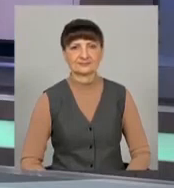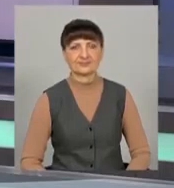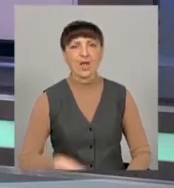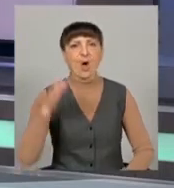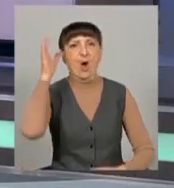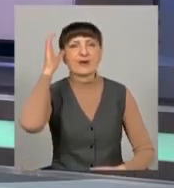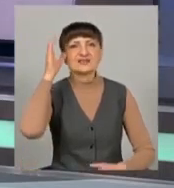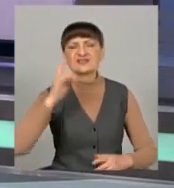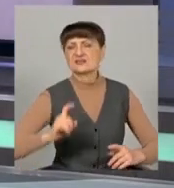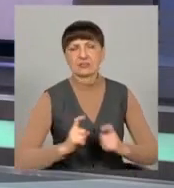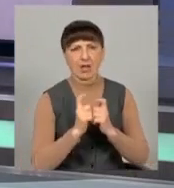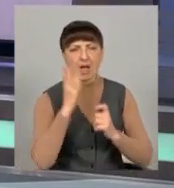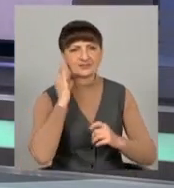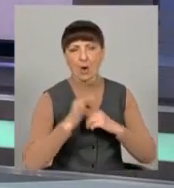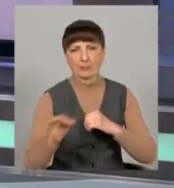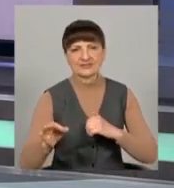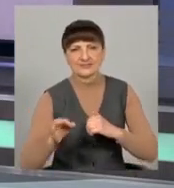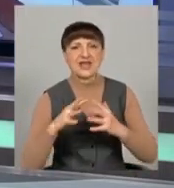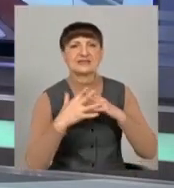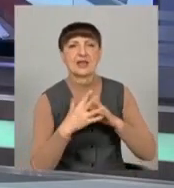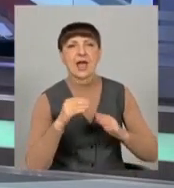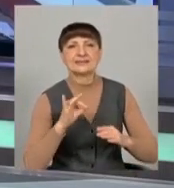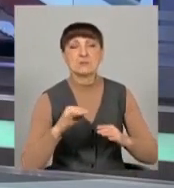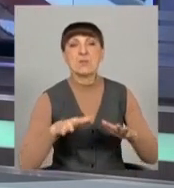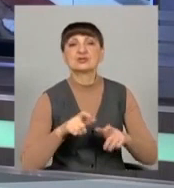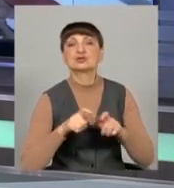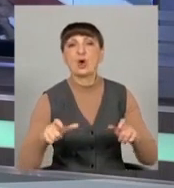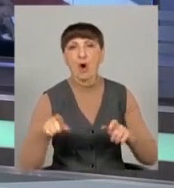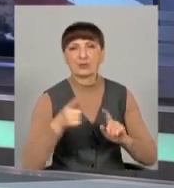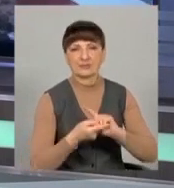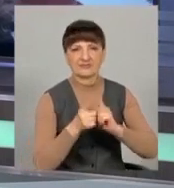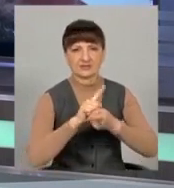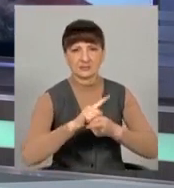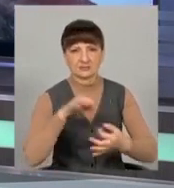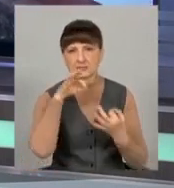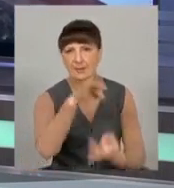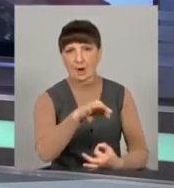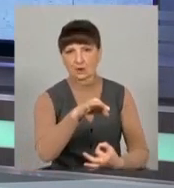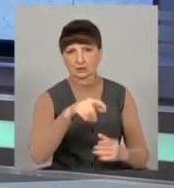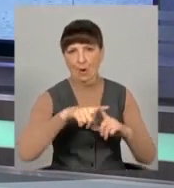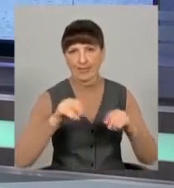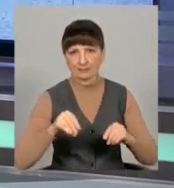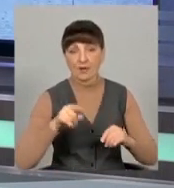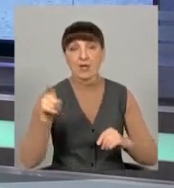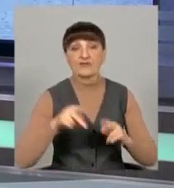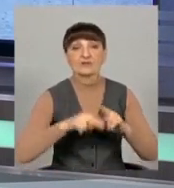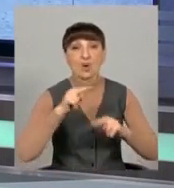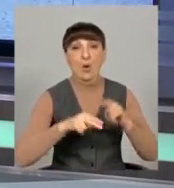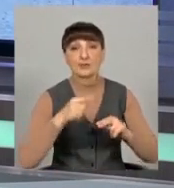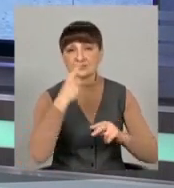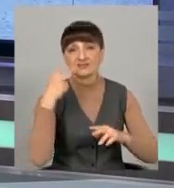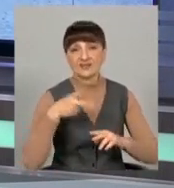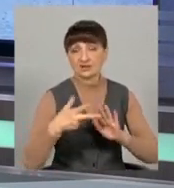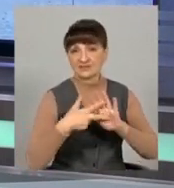образовательные скандал в Алматинской области в селе АйТи местная школа превратилась в заброшенный объект Хотя его возвели в